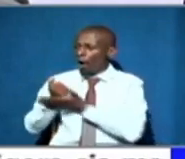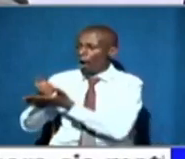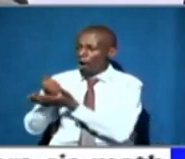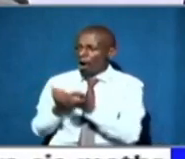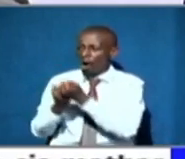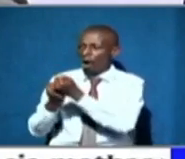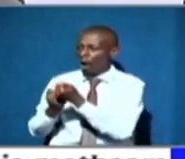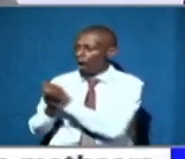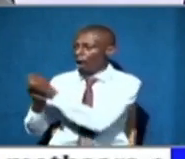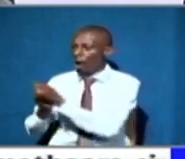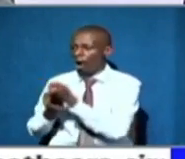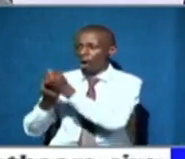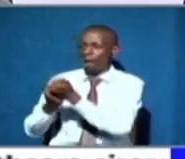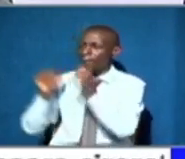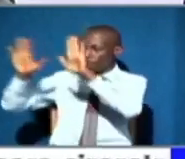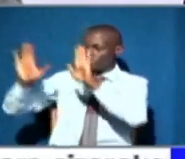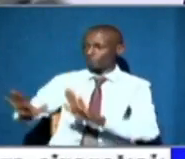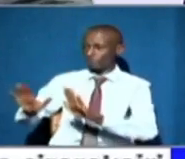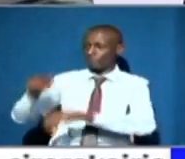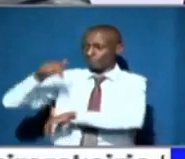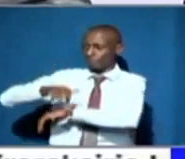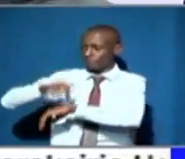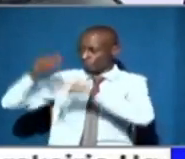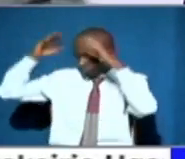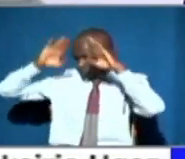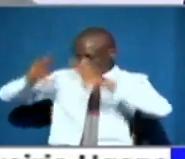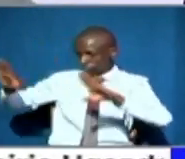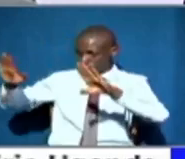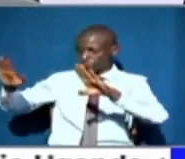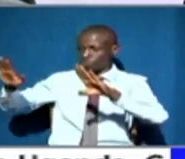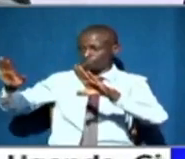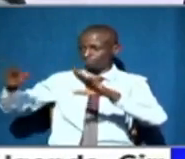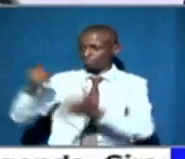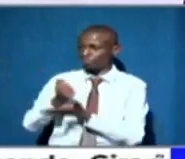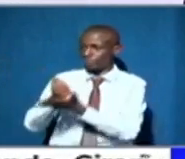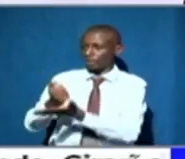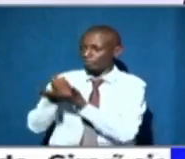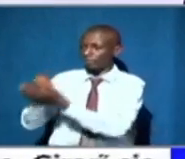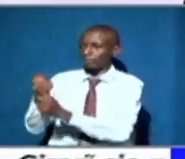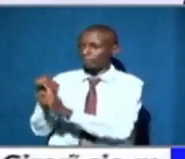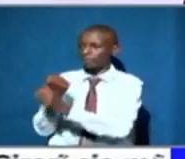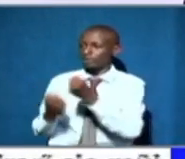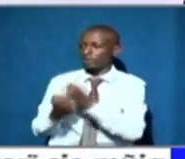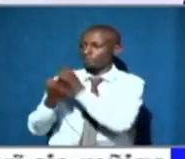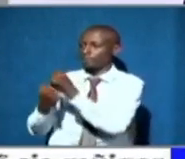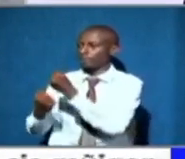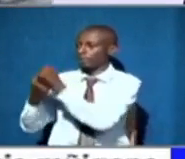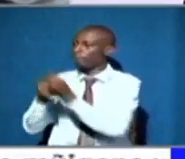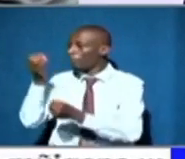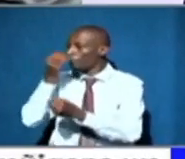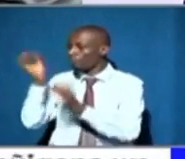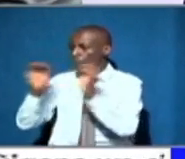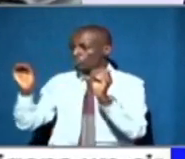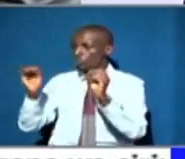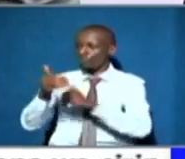gakaida kogeka kavata muno hali inywe yes. Kuheana ginya ito sianyu ati dongerea uri ongiatari